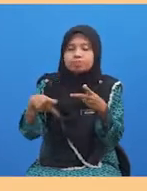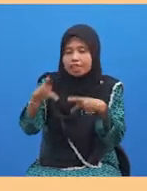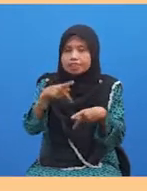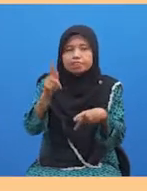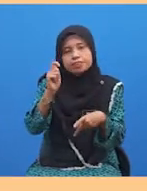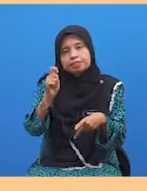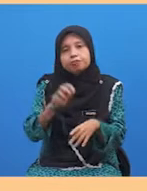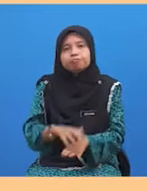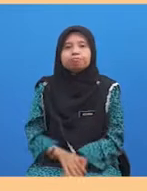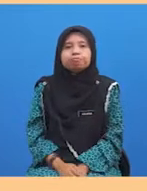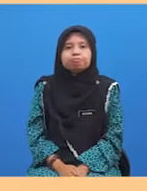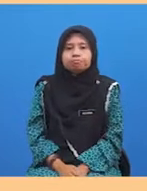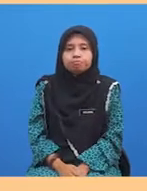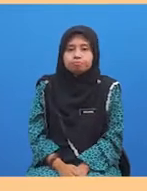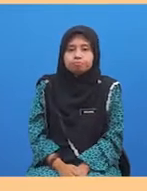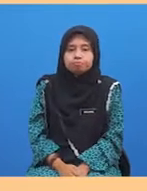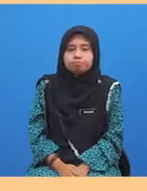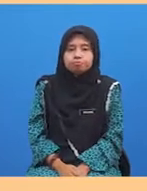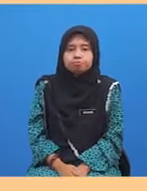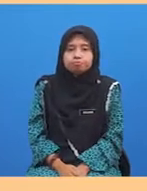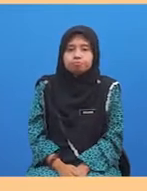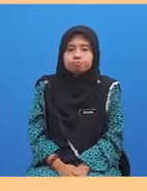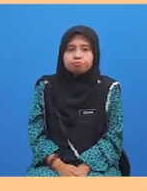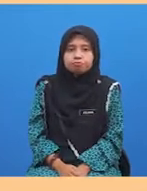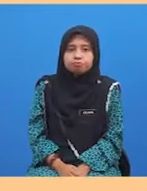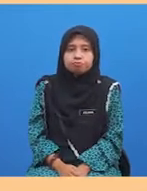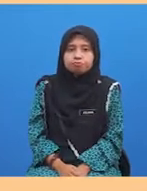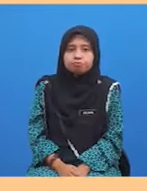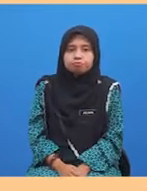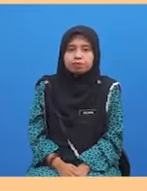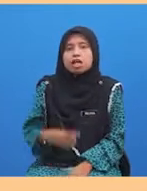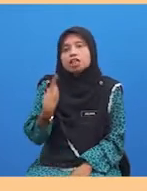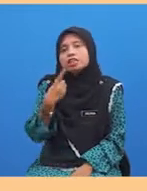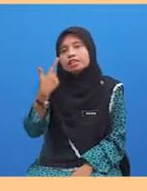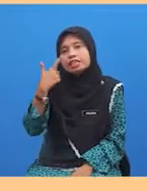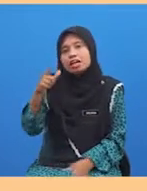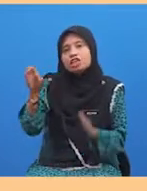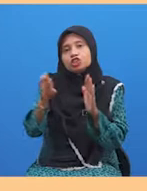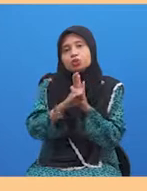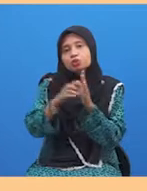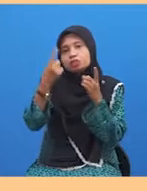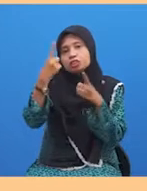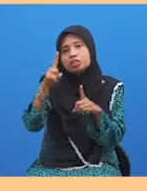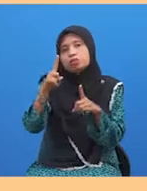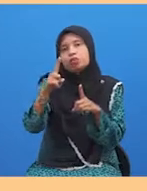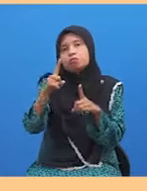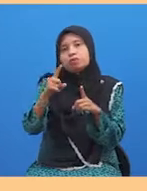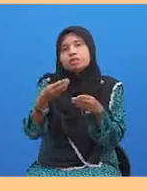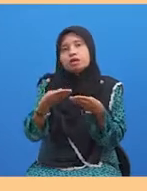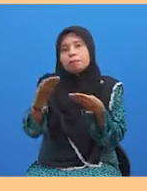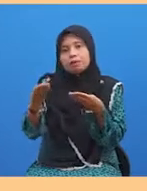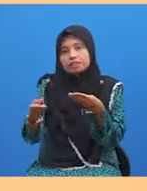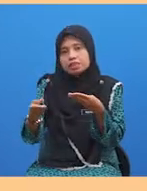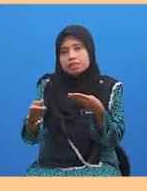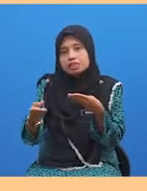yang telah pun anda kaji. Mari kita lihat contoh jawapan